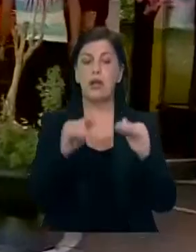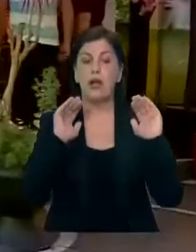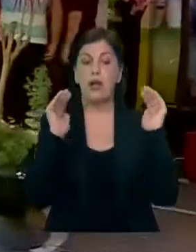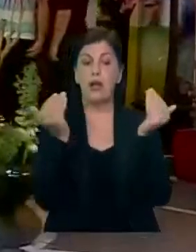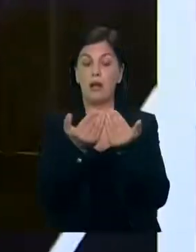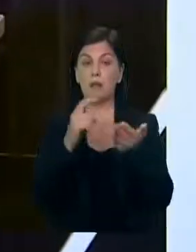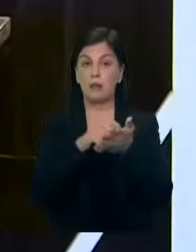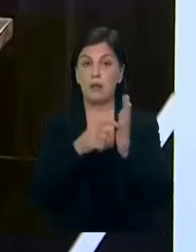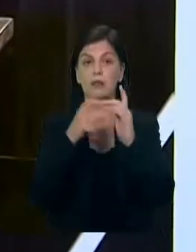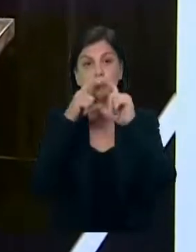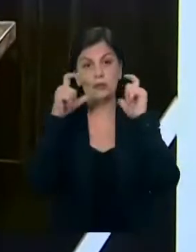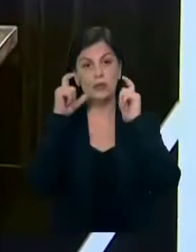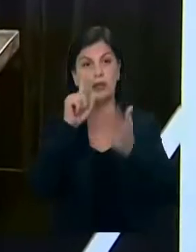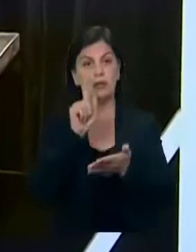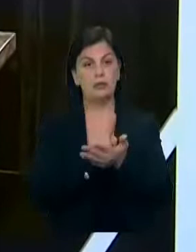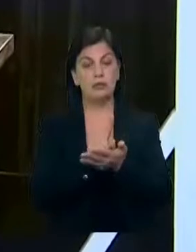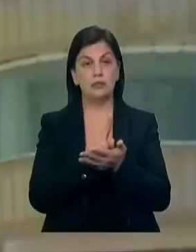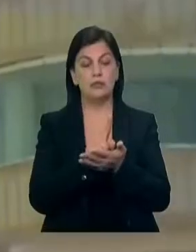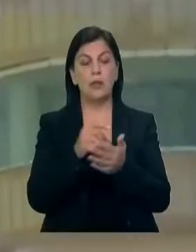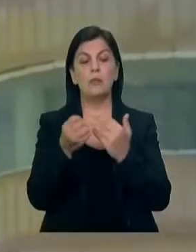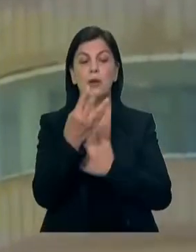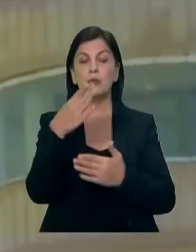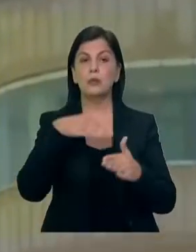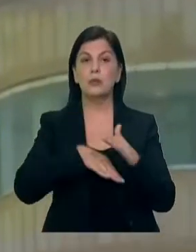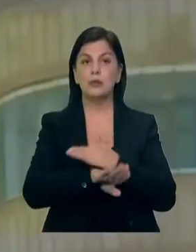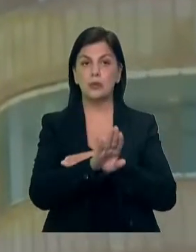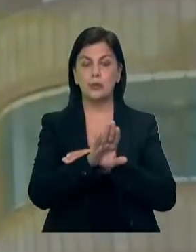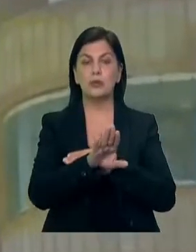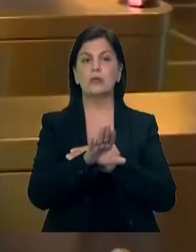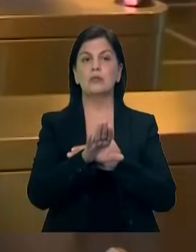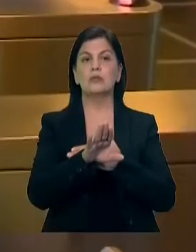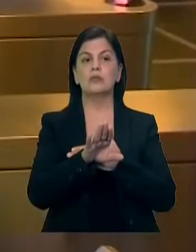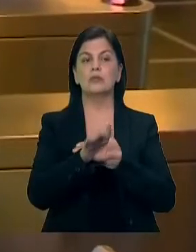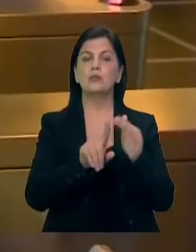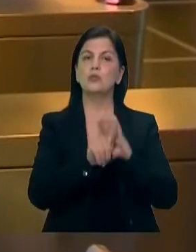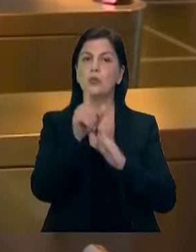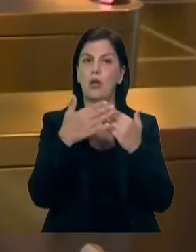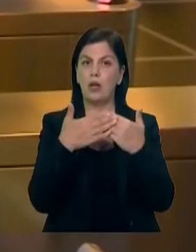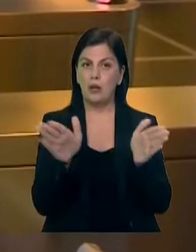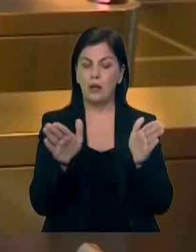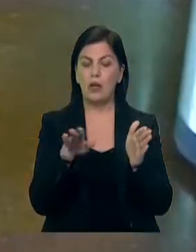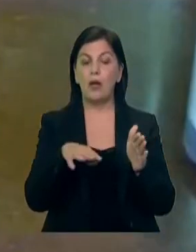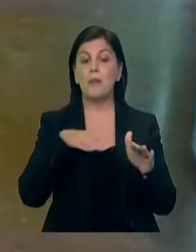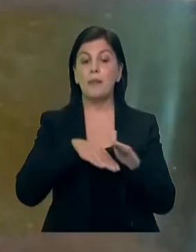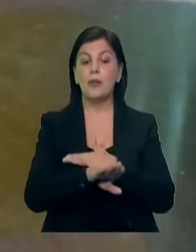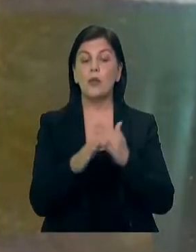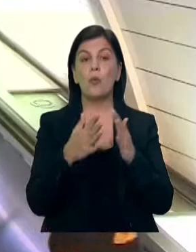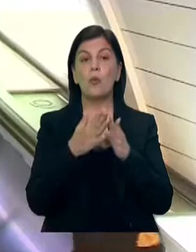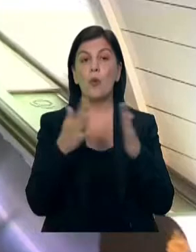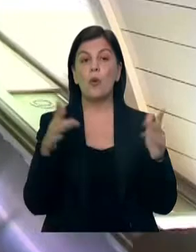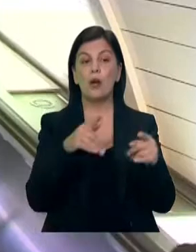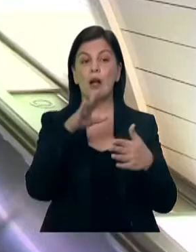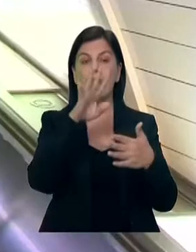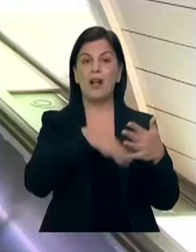maskadan istifadə məcburidir. Eyni zamanda Bakı metropoliteni sərnişin daşıma fəaliyyətini bərpa edir. Metro xüsusi qrafik